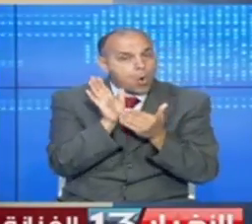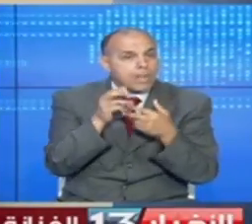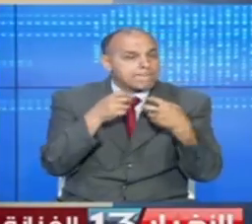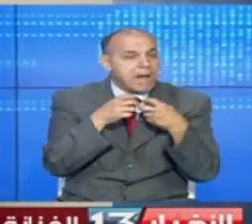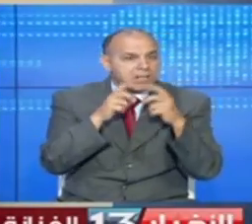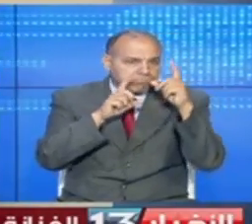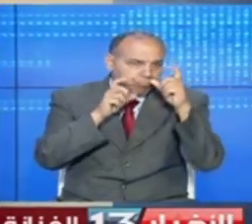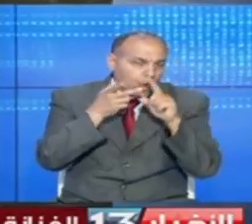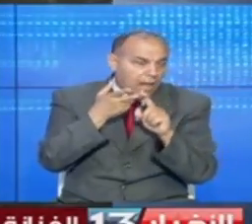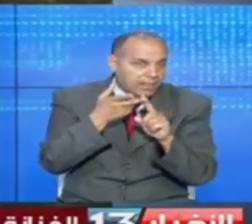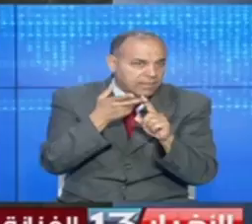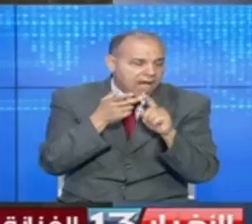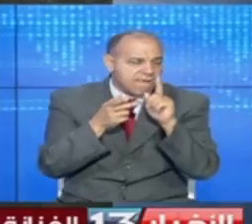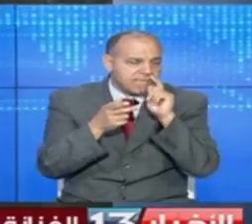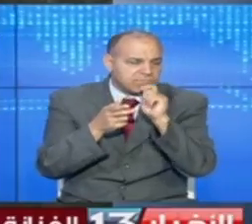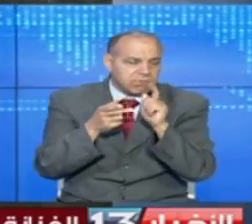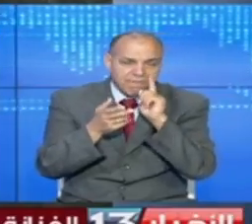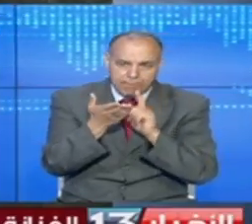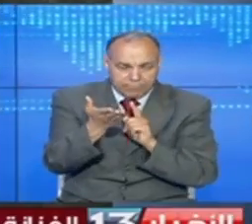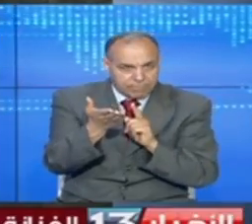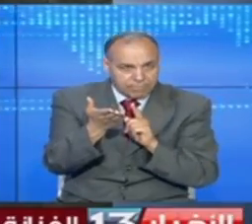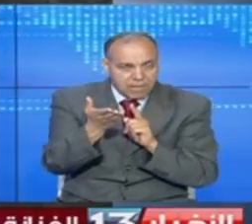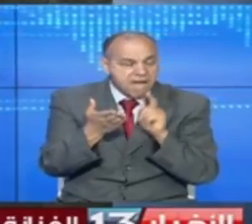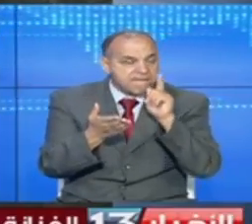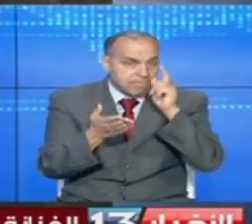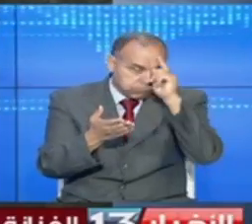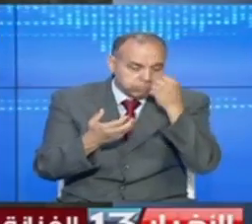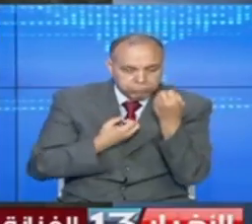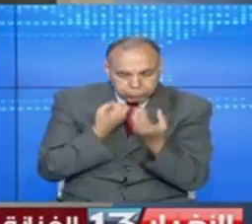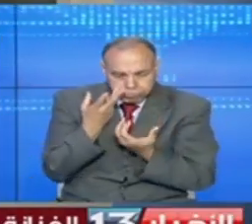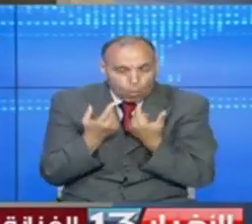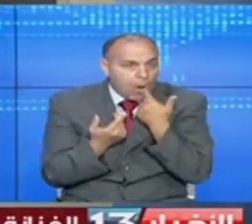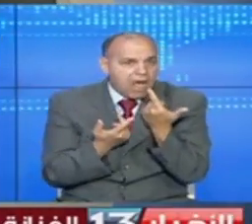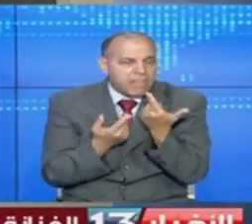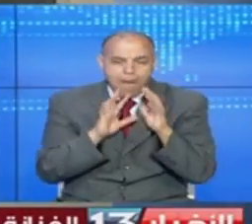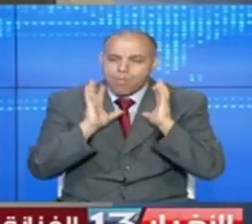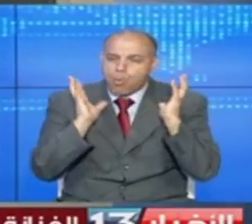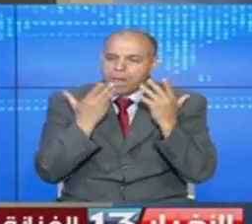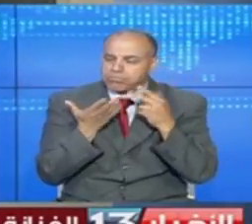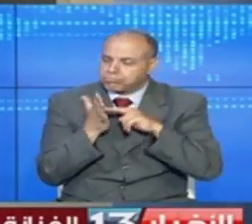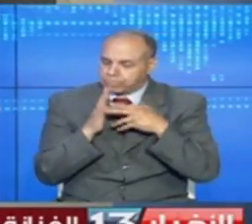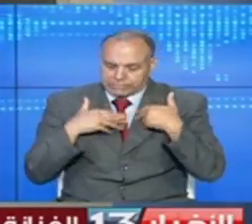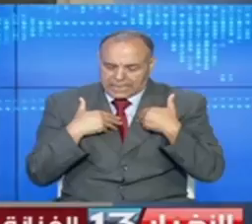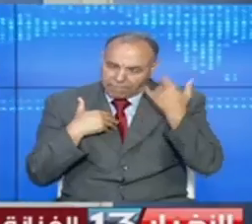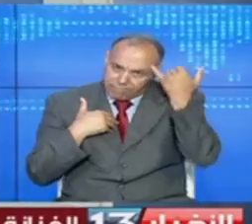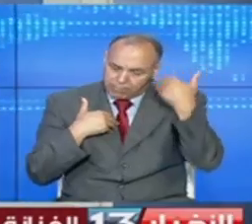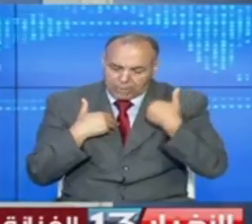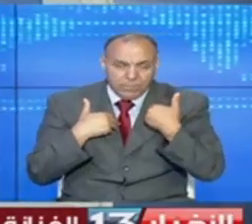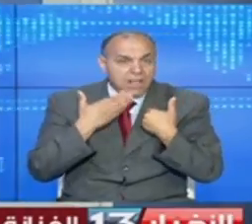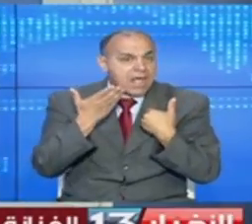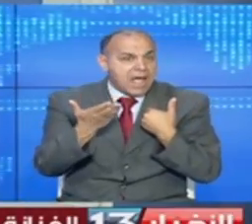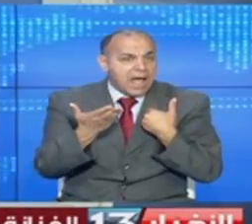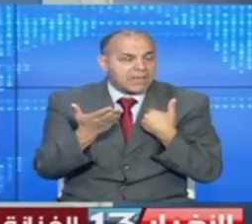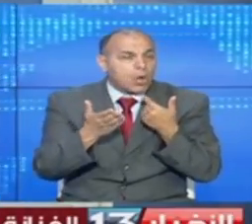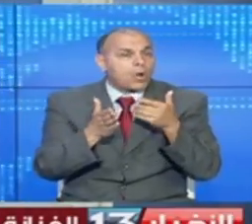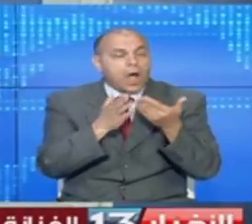صور فوتوغرافية للفنانة ذاتها، فنانة عبرت عن ذاتها ومحيطها بأسلوب فني مختلف كان